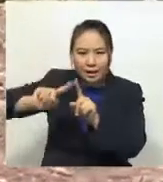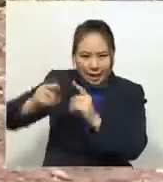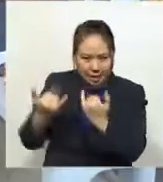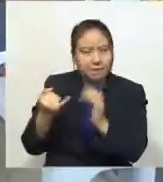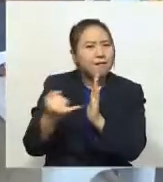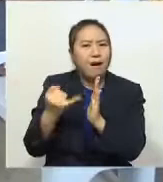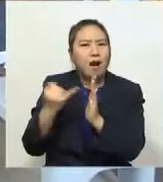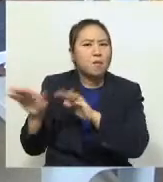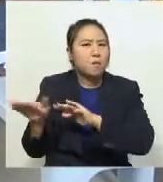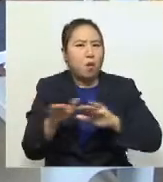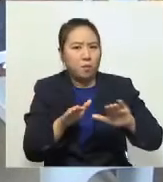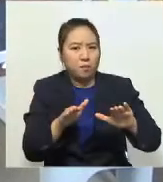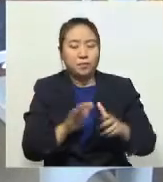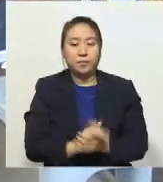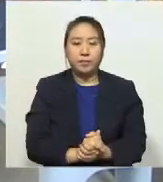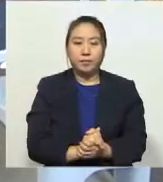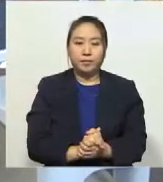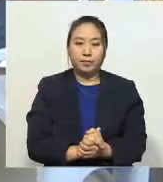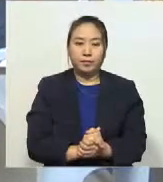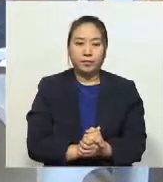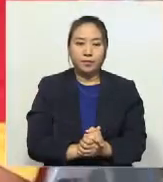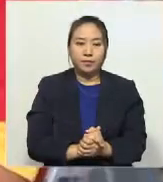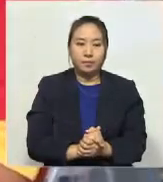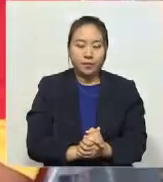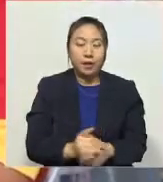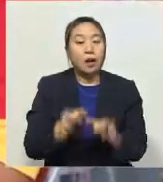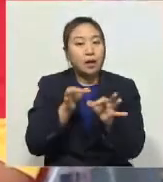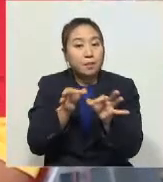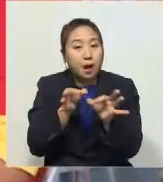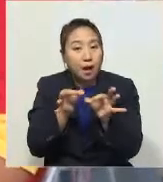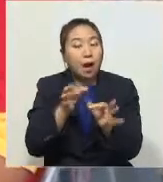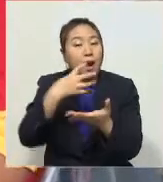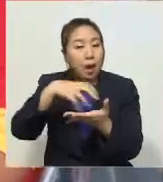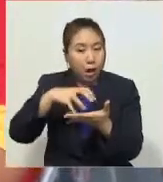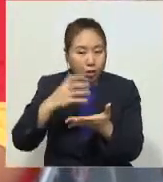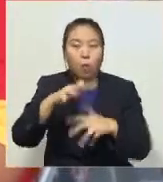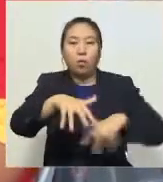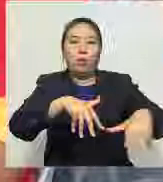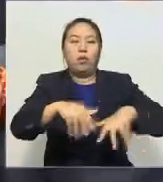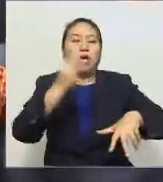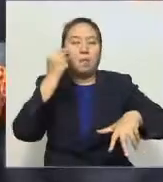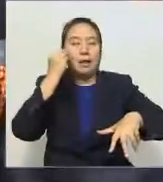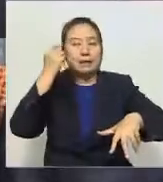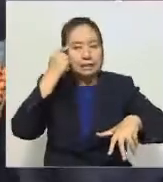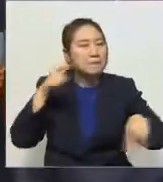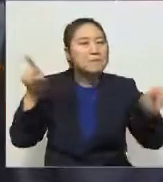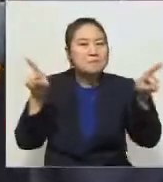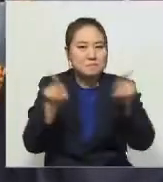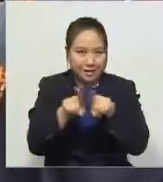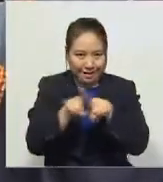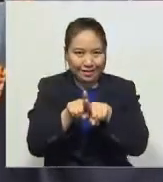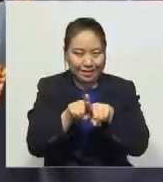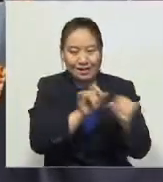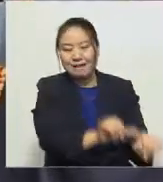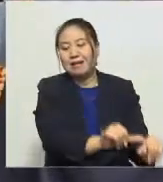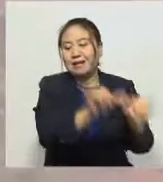สะดวกแล้วก็จากที่มีการชี้แจงนะคะทำให้มติส่วนใหญ่ของชาวบ้านก็เห็นด้วยที่จะย้ายไ